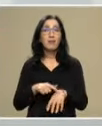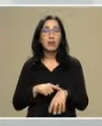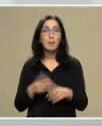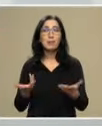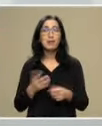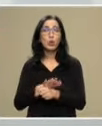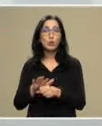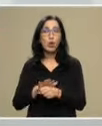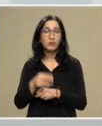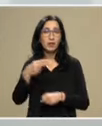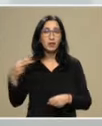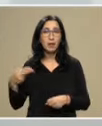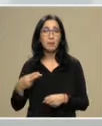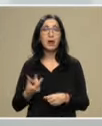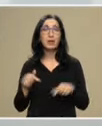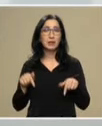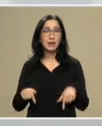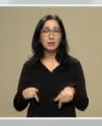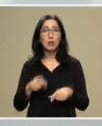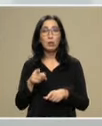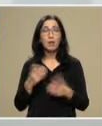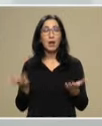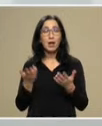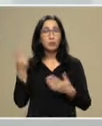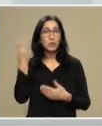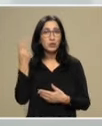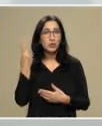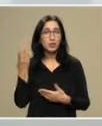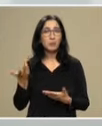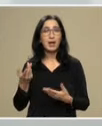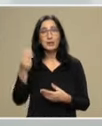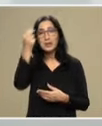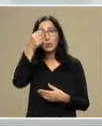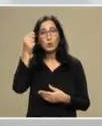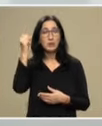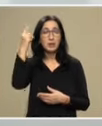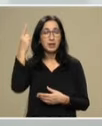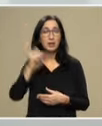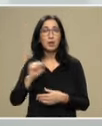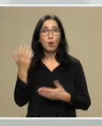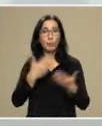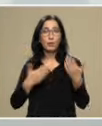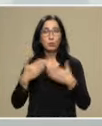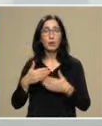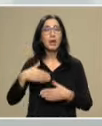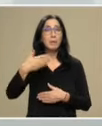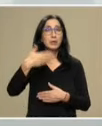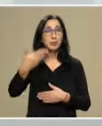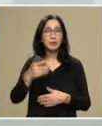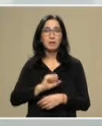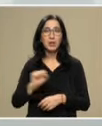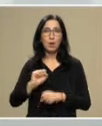Време за основната тема в предаването ни днес. Това, както вече разбрахте, е изкуственият интелект и образованието, перспективи